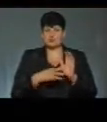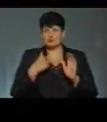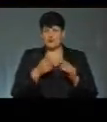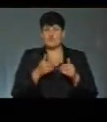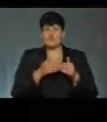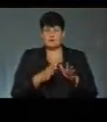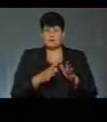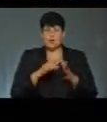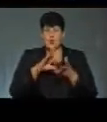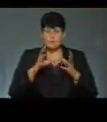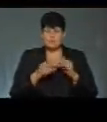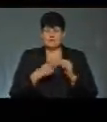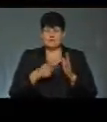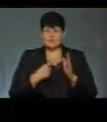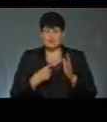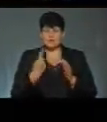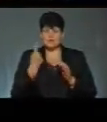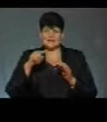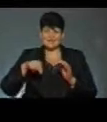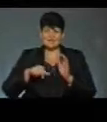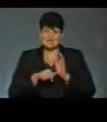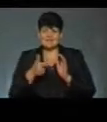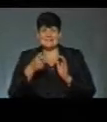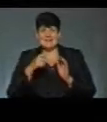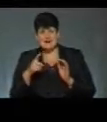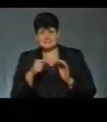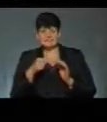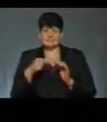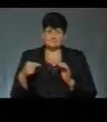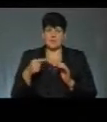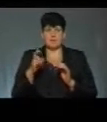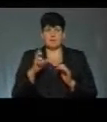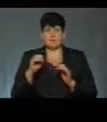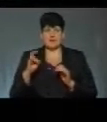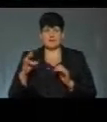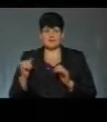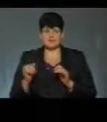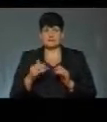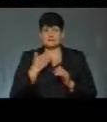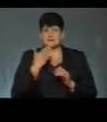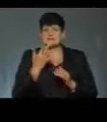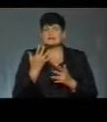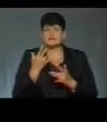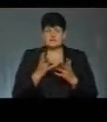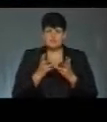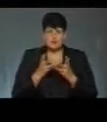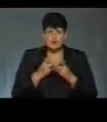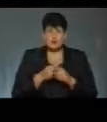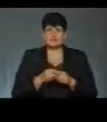об'єм двигуна 1,6 газ-бензин. Чоловік розповів, скільки вартуватиме розмитнення. Окремо особисто рахував